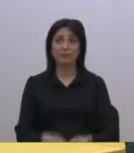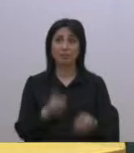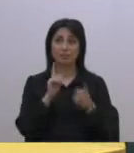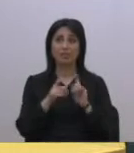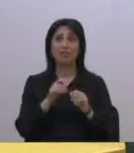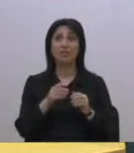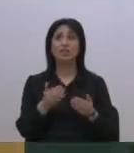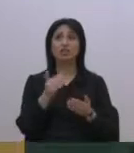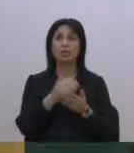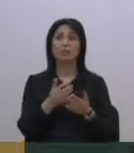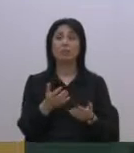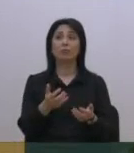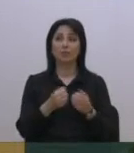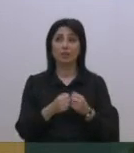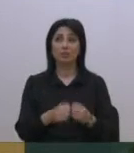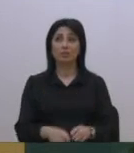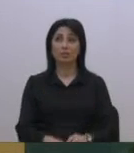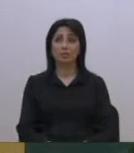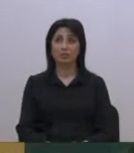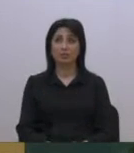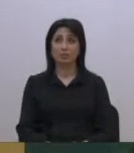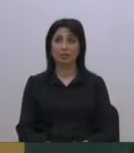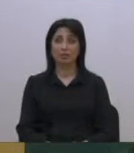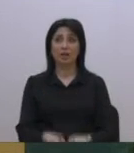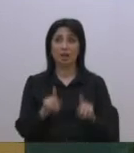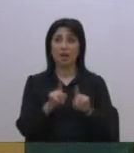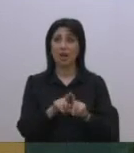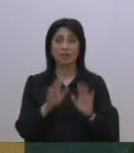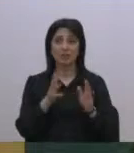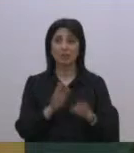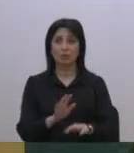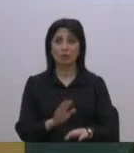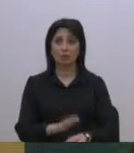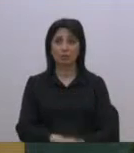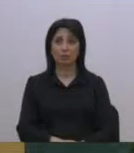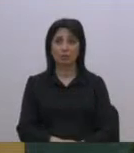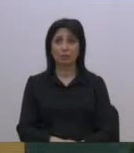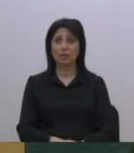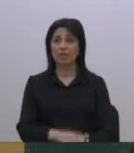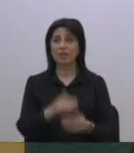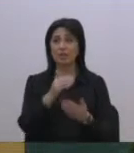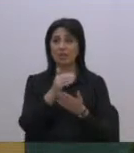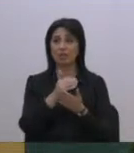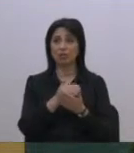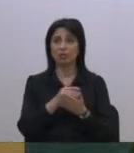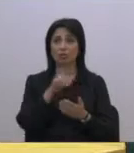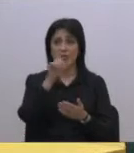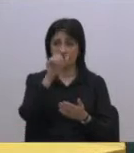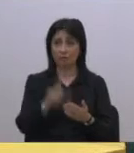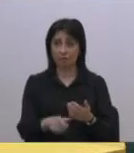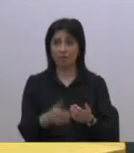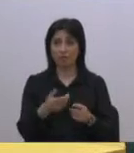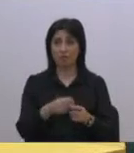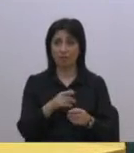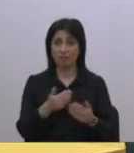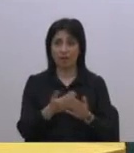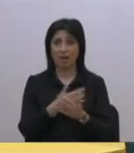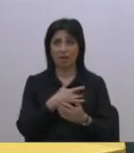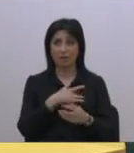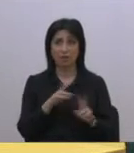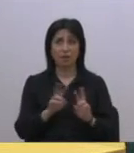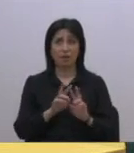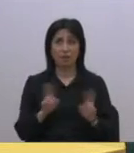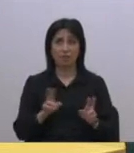შედეგად მივიღეთ, რომ ასე კი არ მოხდა. ახალი ტიპის იდეები გაჩნდა, ზუსტად